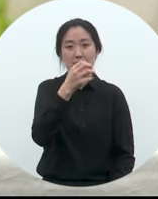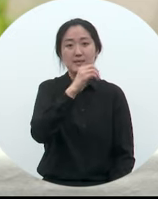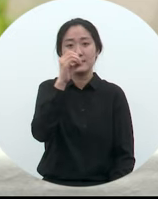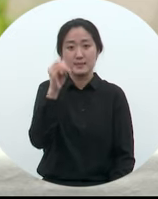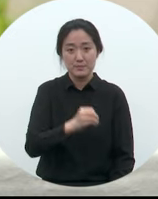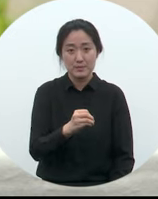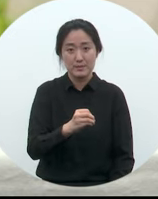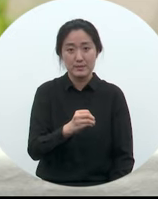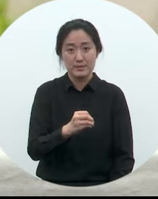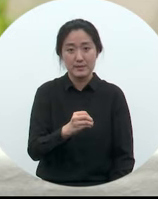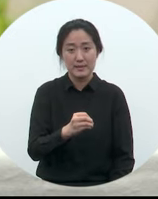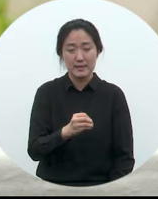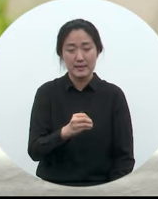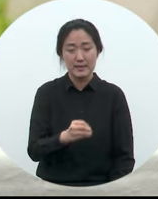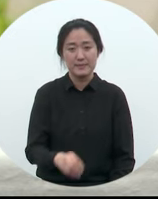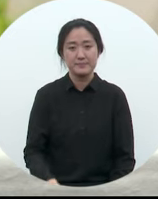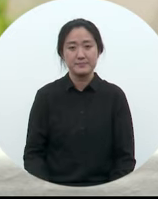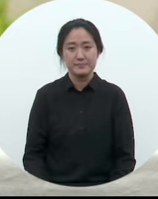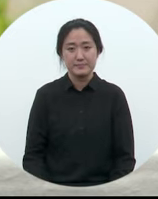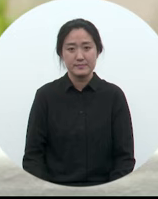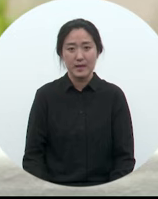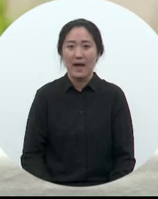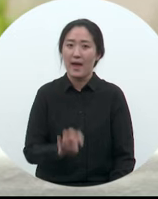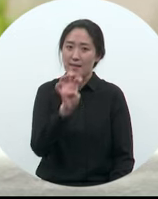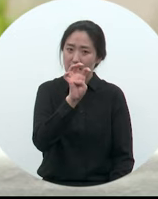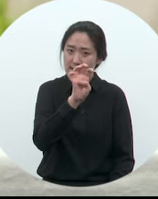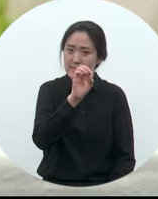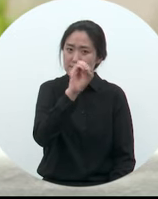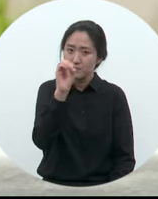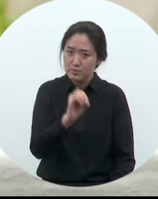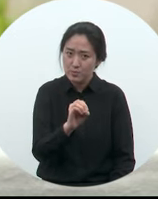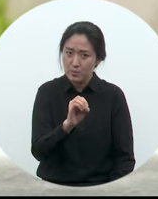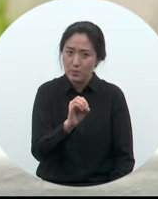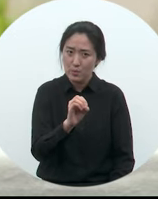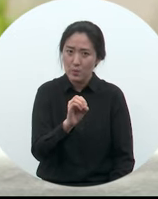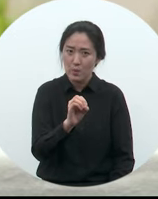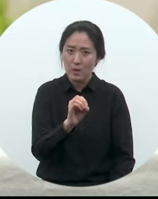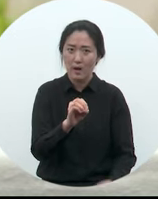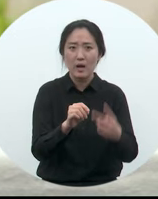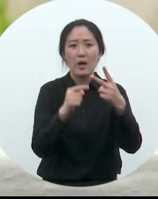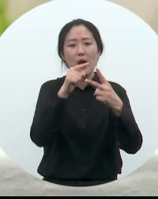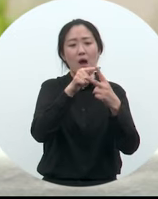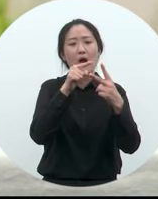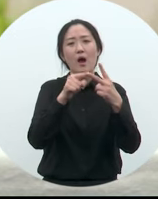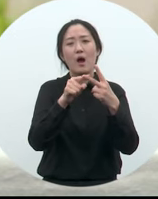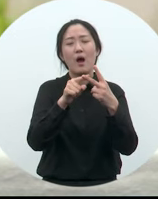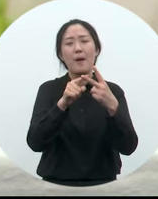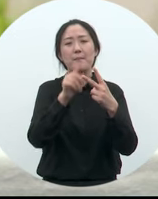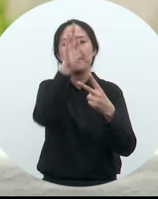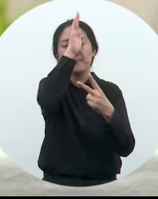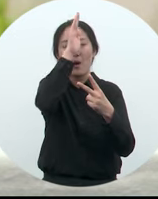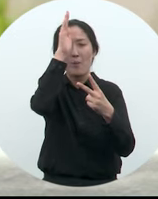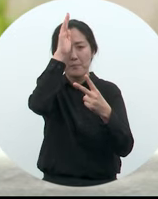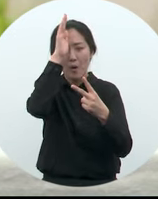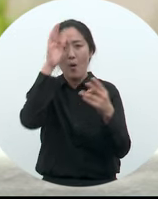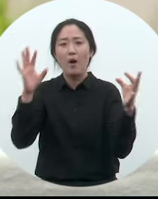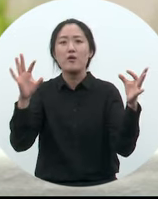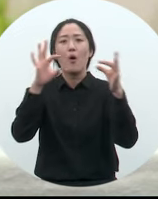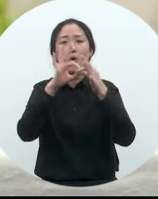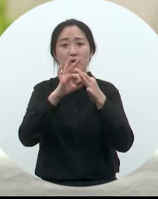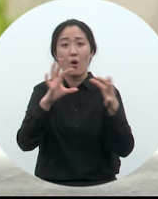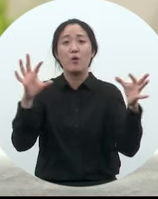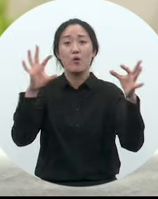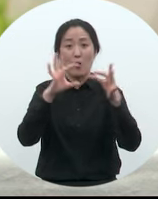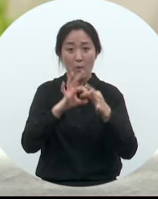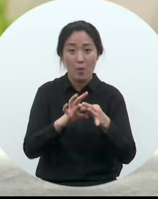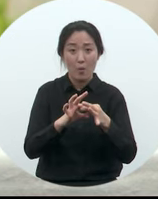80%는 알레르기 비염을 가지고 있고요. 알레르기 비염 환자의 40%는 역시 천식을 동반하고요.